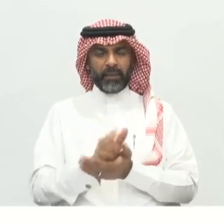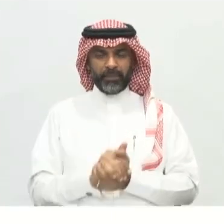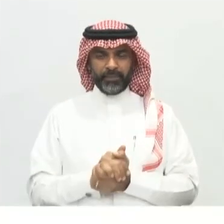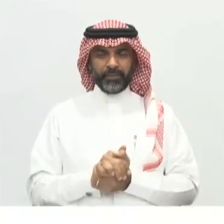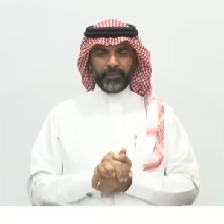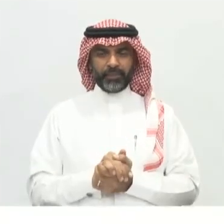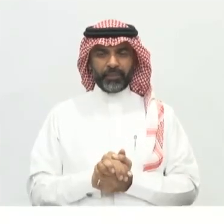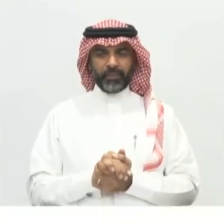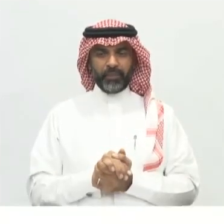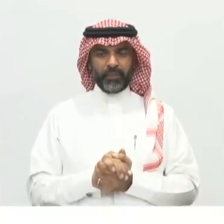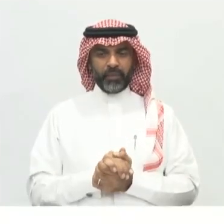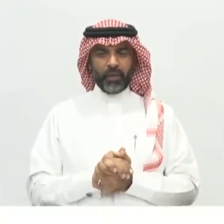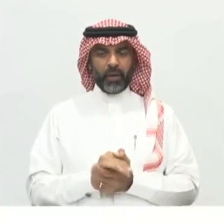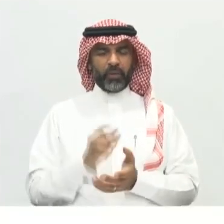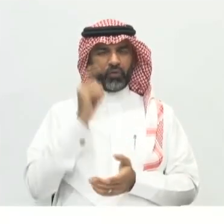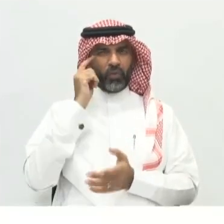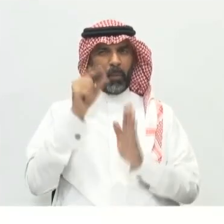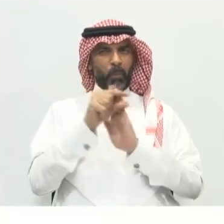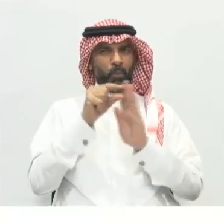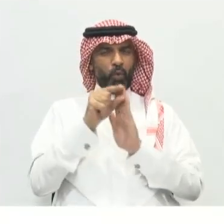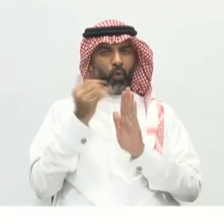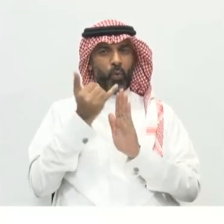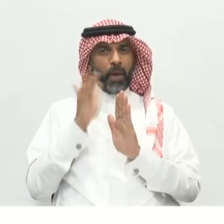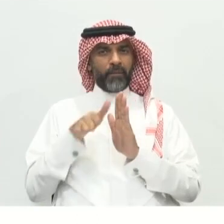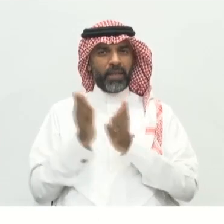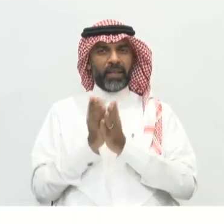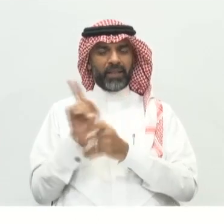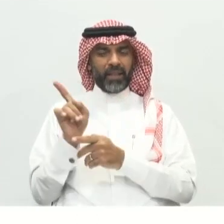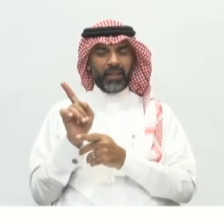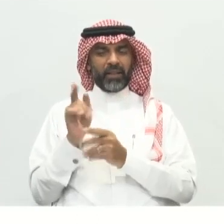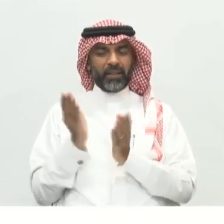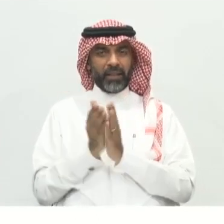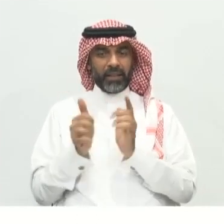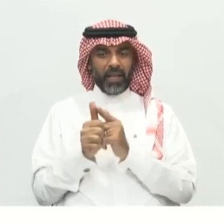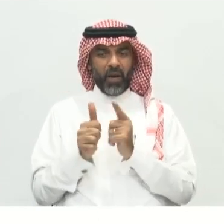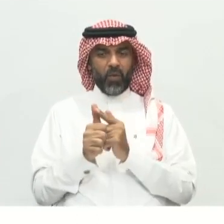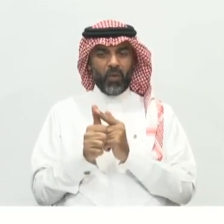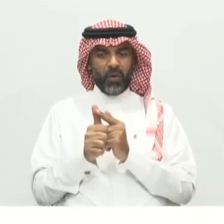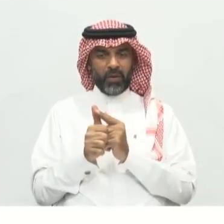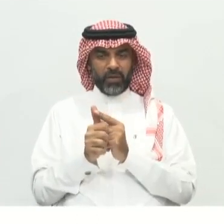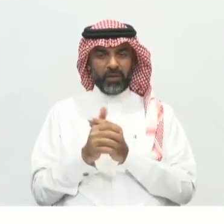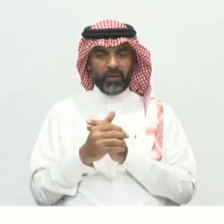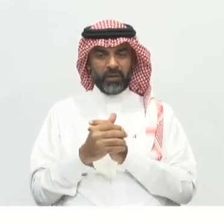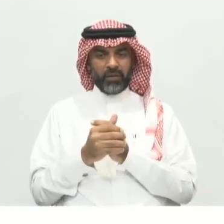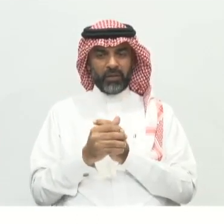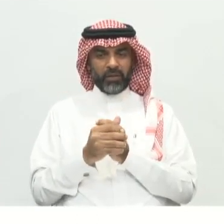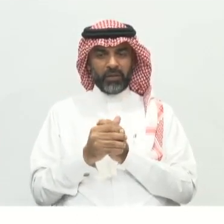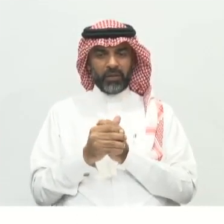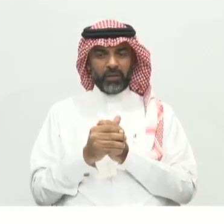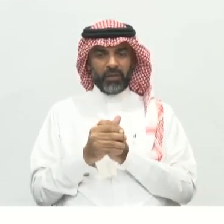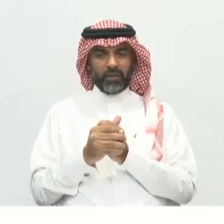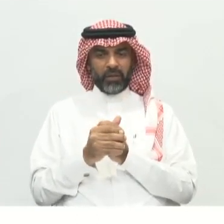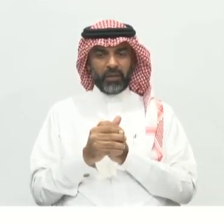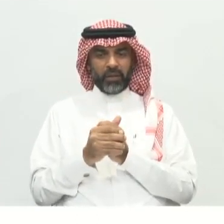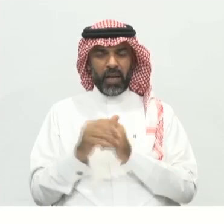نتذكر معا اهم المواضيع التي تعرفنا عليها في هذه الدروس الدرس الاول مشكله تخصيص الموارد تعرفنا على